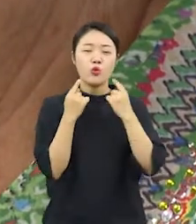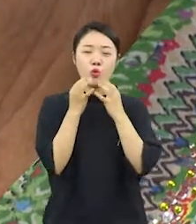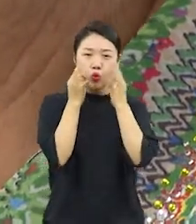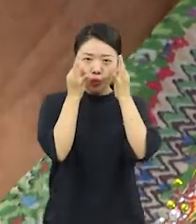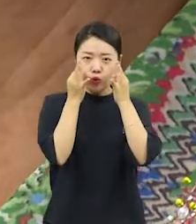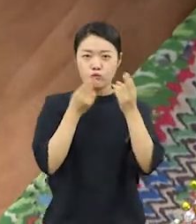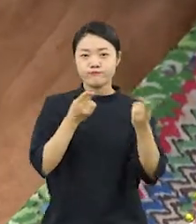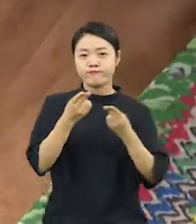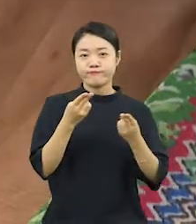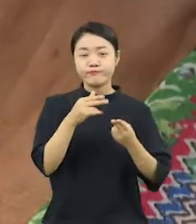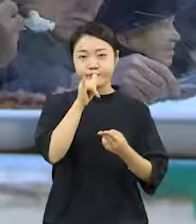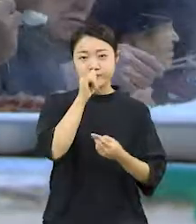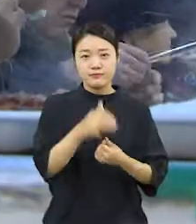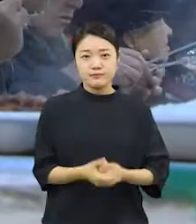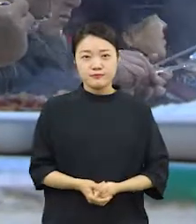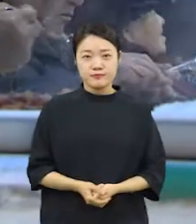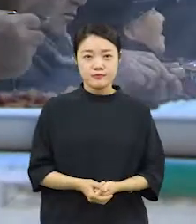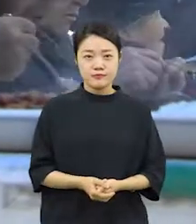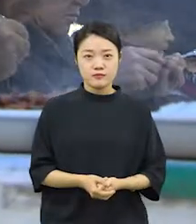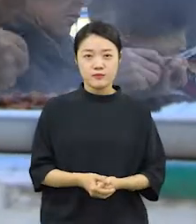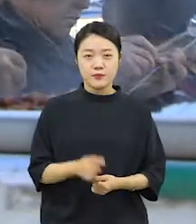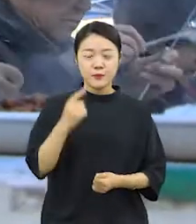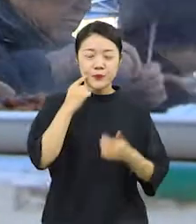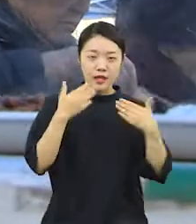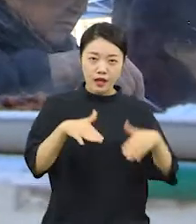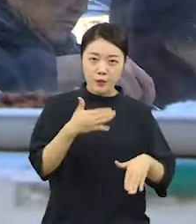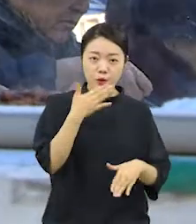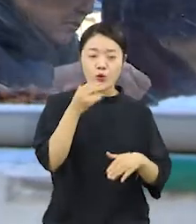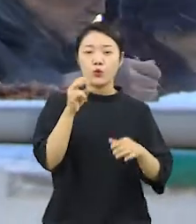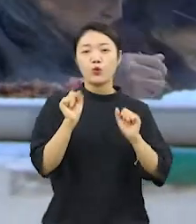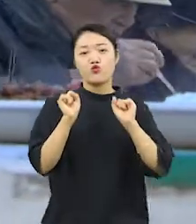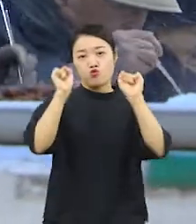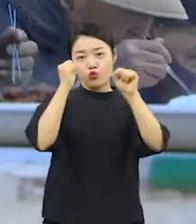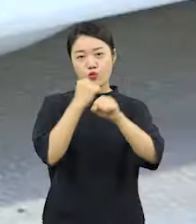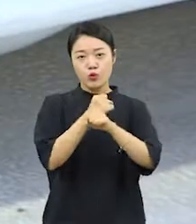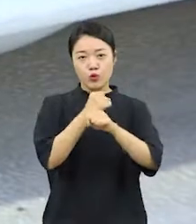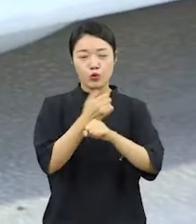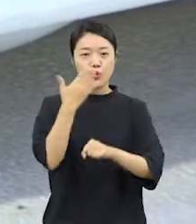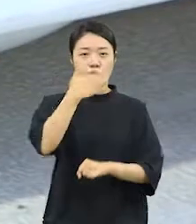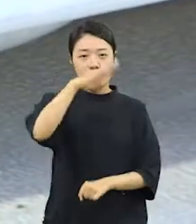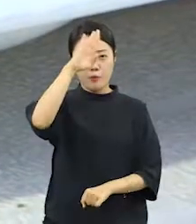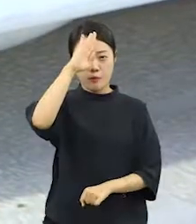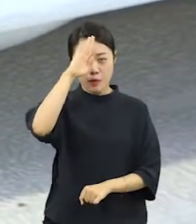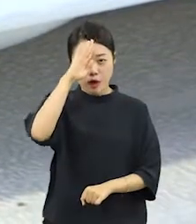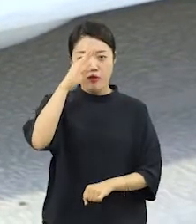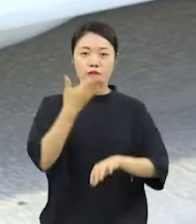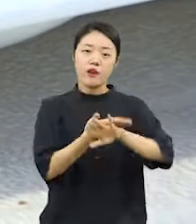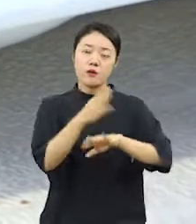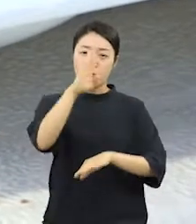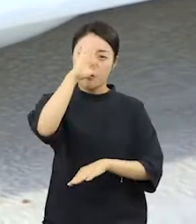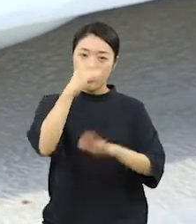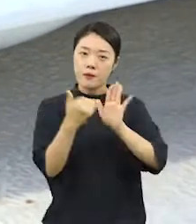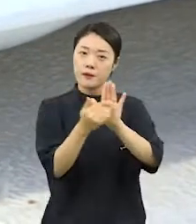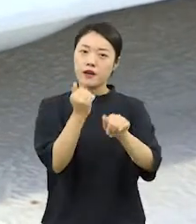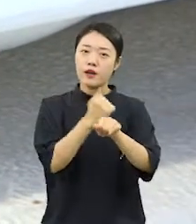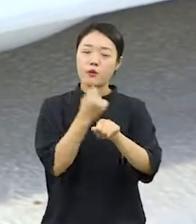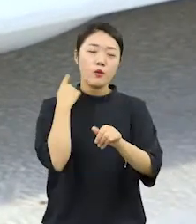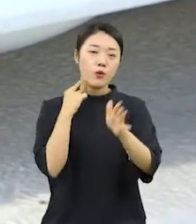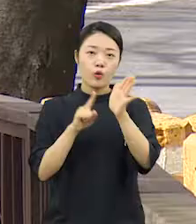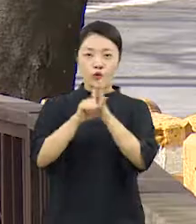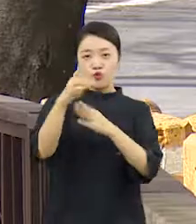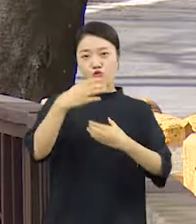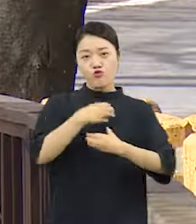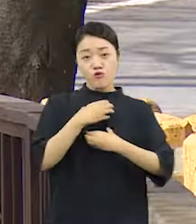조절이 가능하다고 합니다. 싱겁게 먹고 운동을 하고 또 당뇨나 고지혈증을 예방하면 이 고혈압의